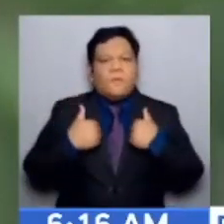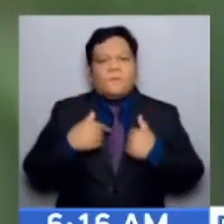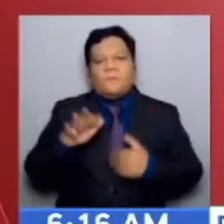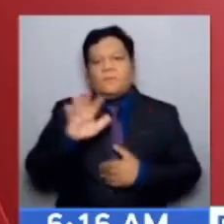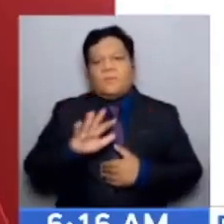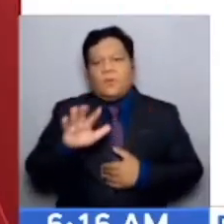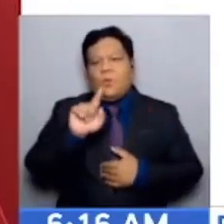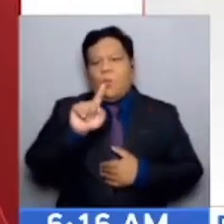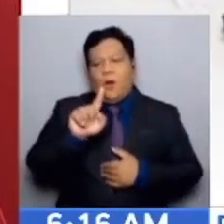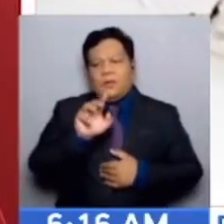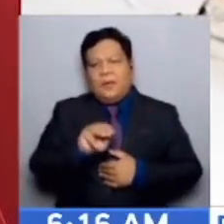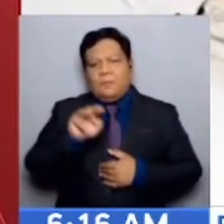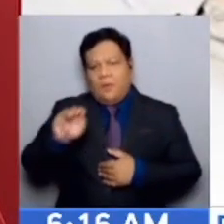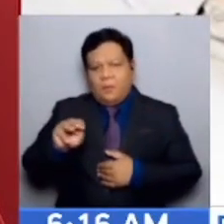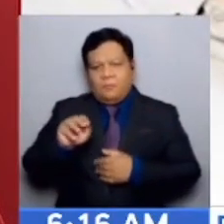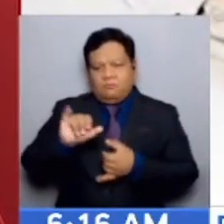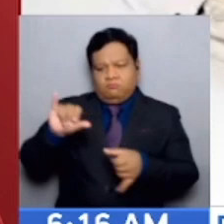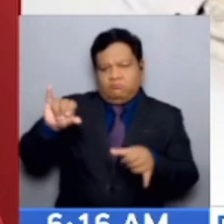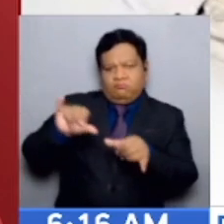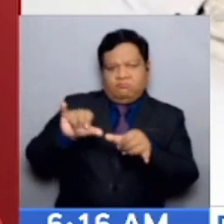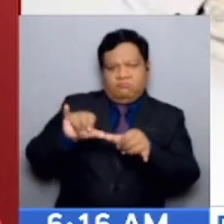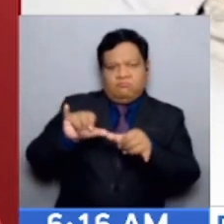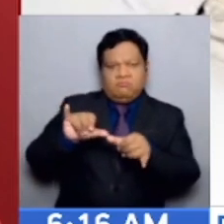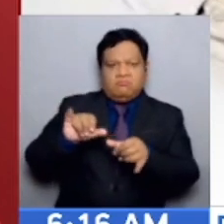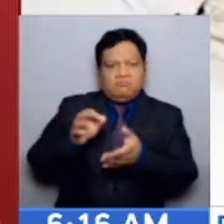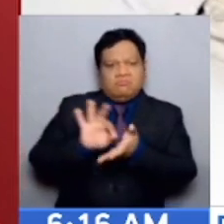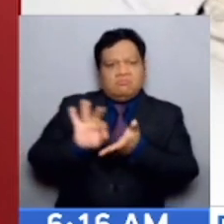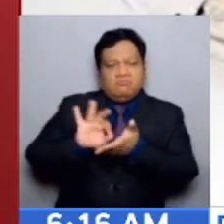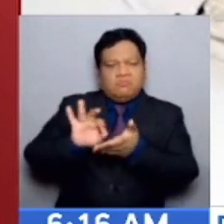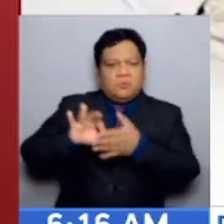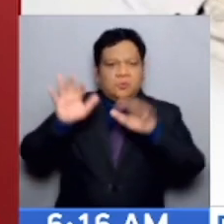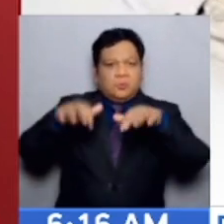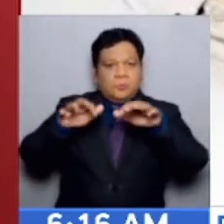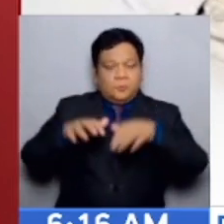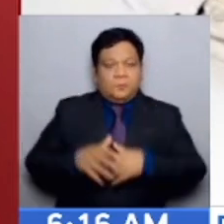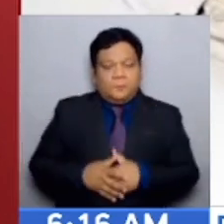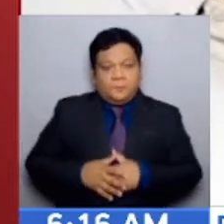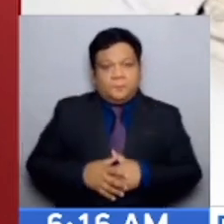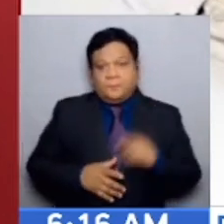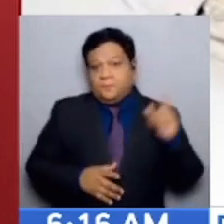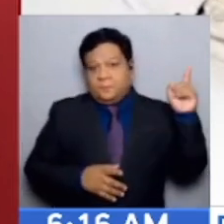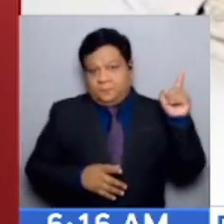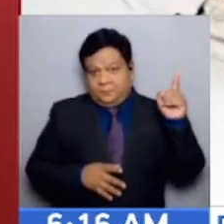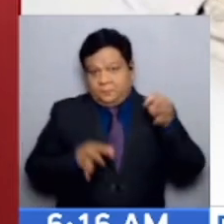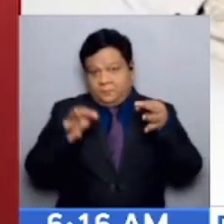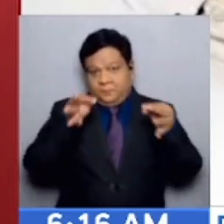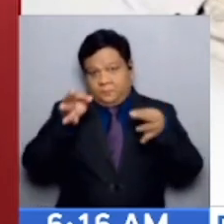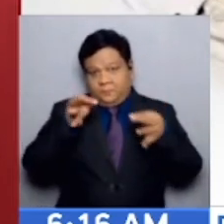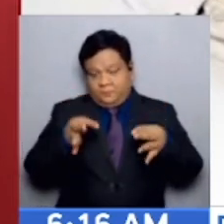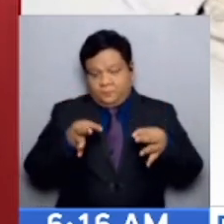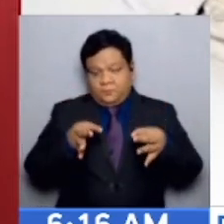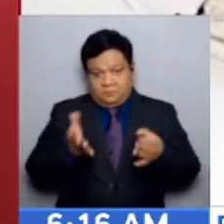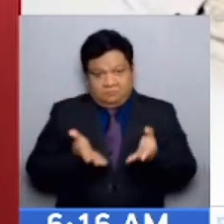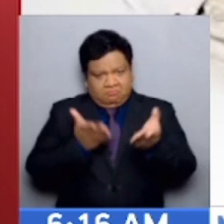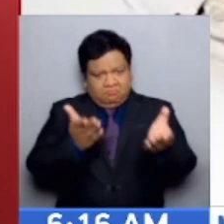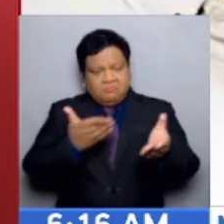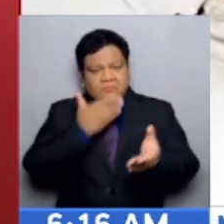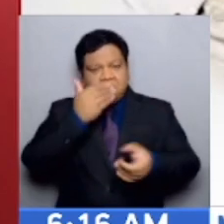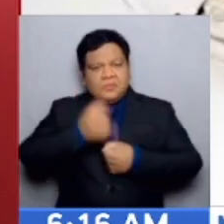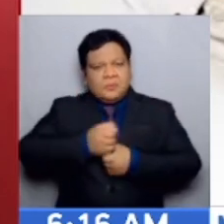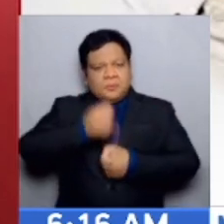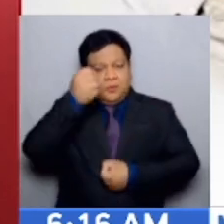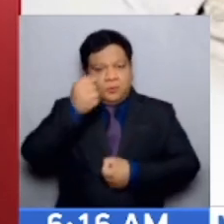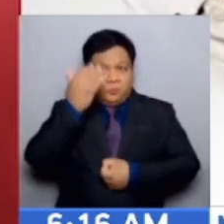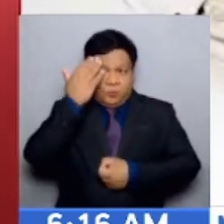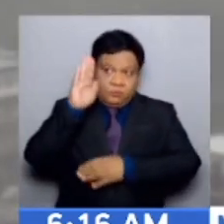rainfall. Pinapayam po natin magdala ng payong dahil kung di man protection sa biglang pag-ulan, lalo na sa dakong hapon o gabi, magiging protection naman sa